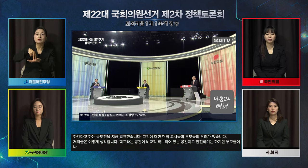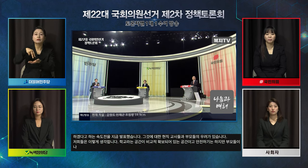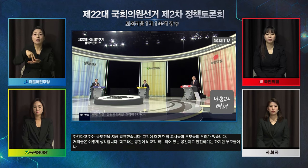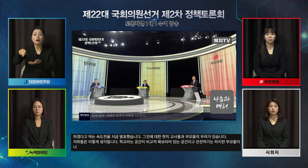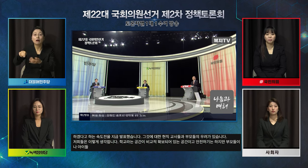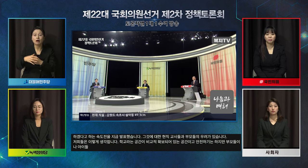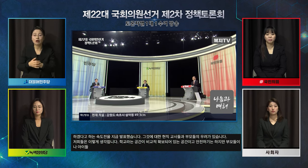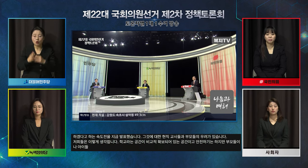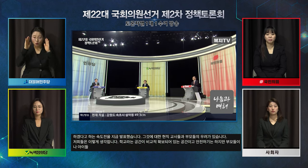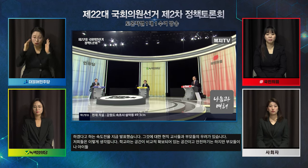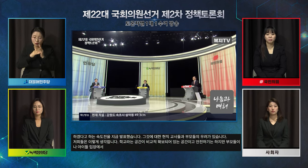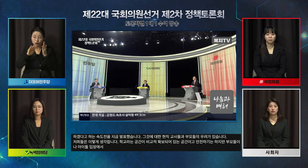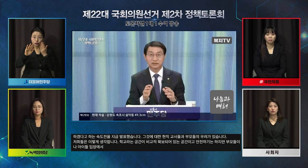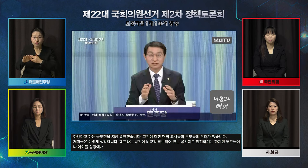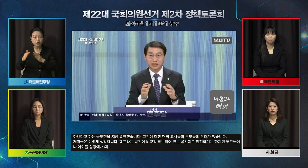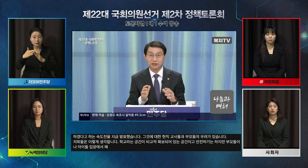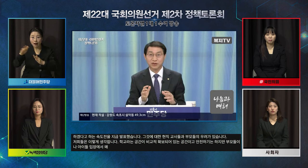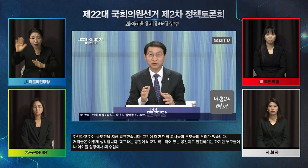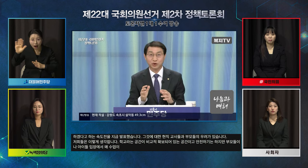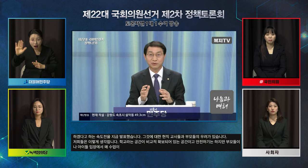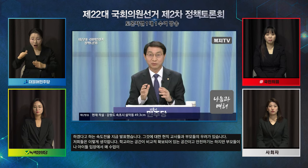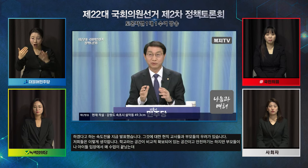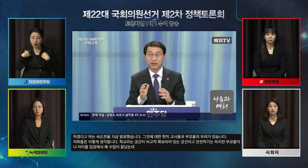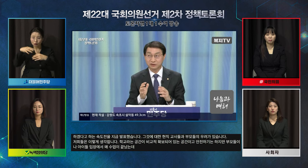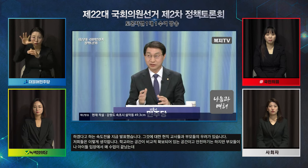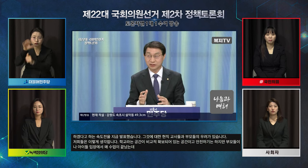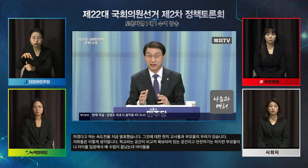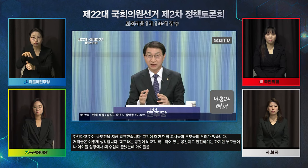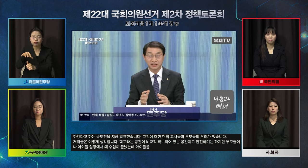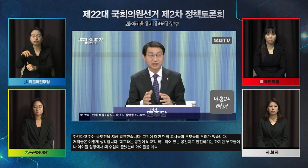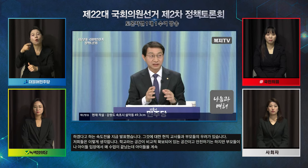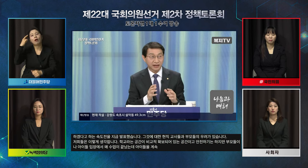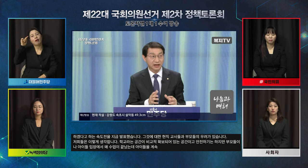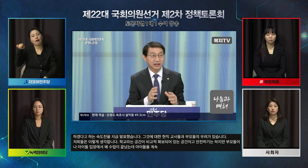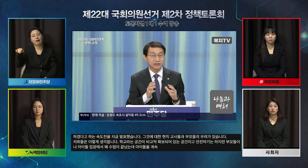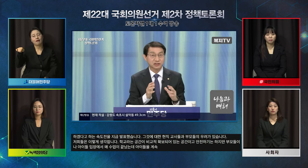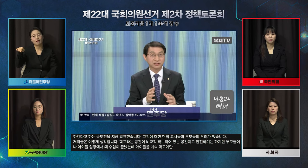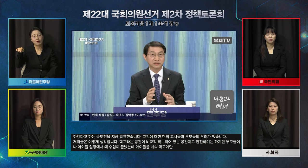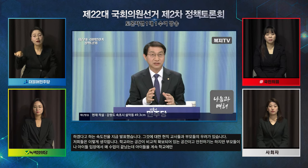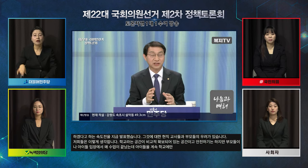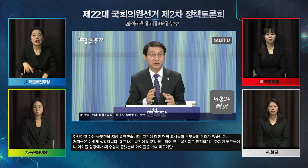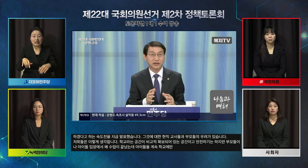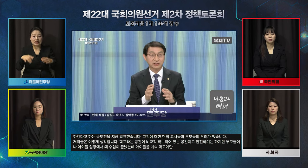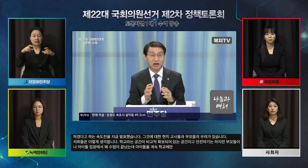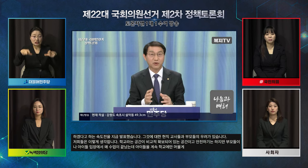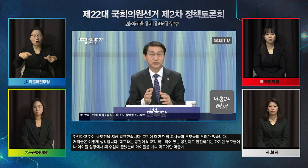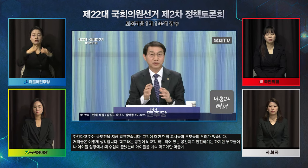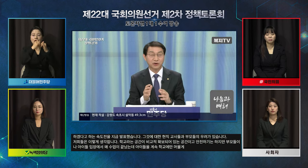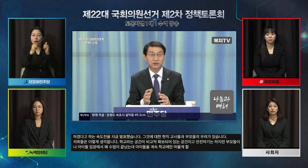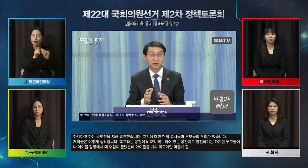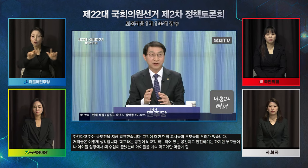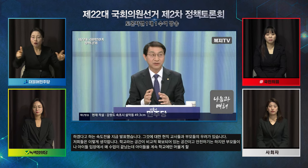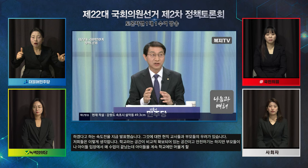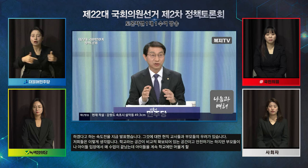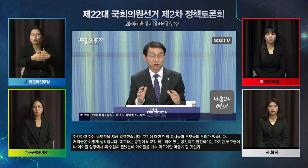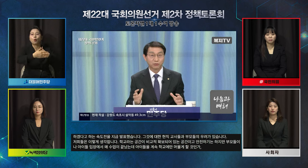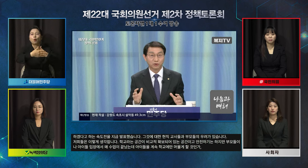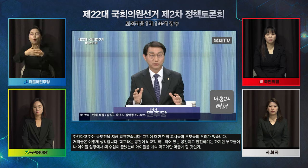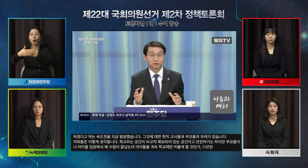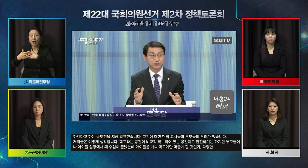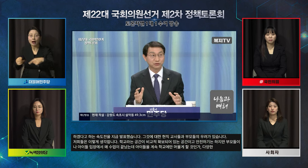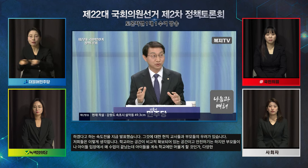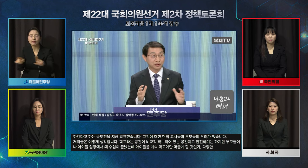왜 수업이 끝났는데 아이들을 계속 학교에만 머물게 할 것인가. 다양한 지역사회의 자원들을 활용한